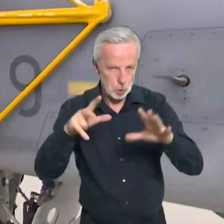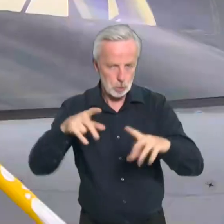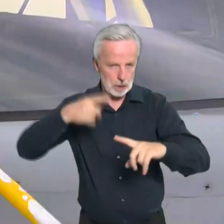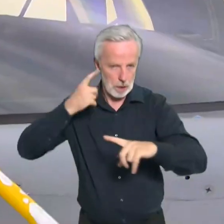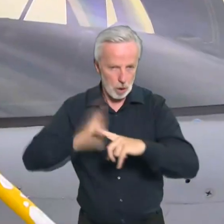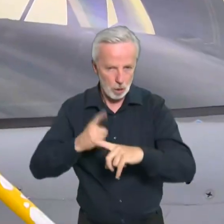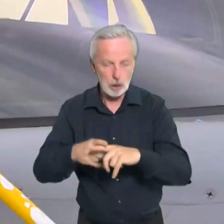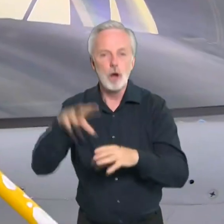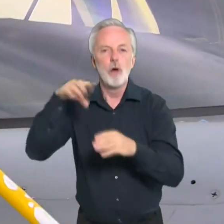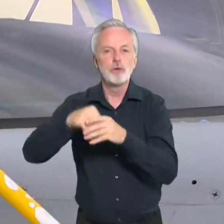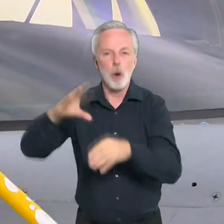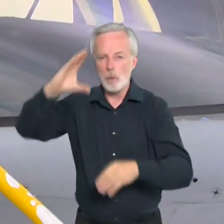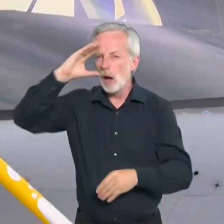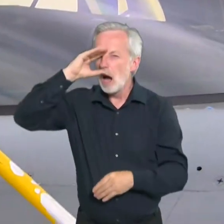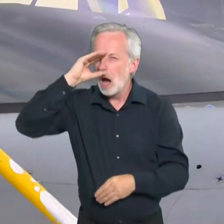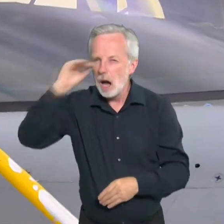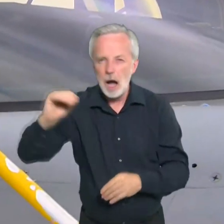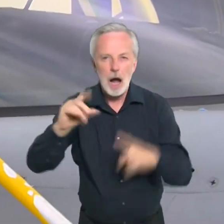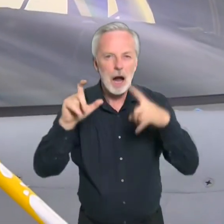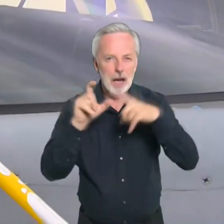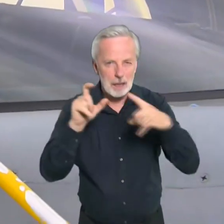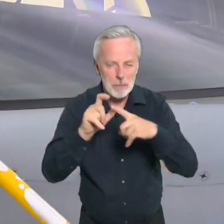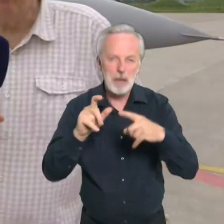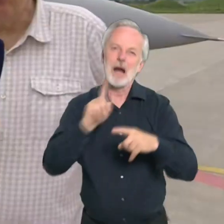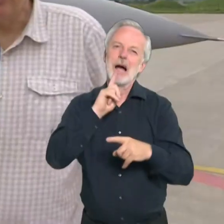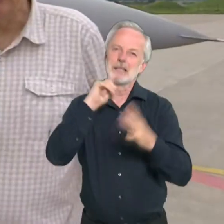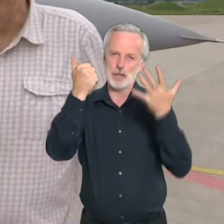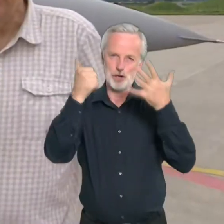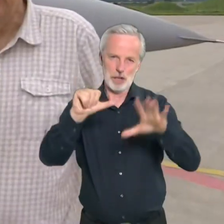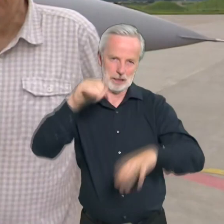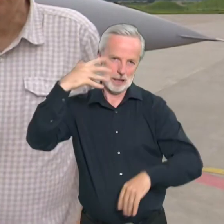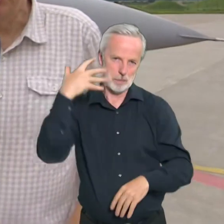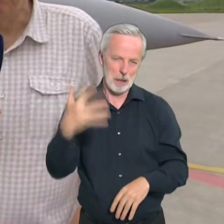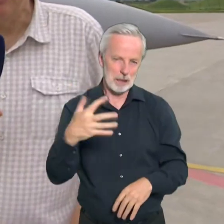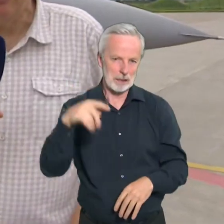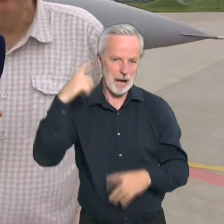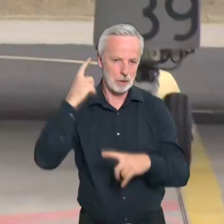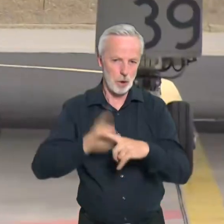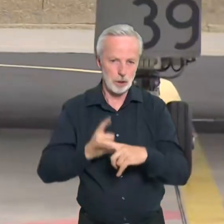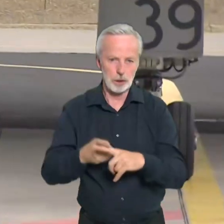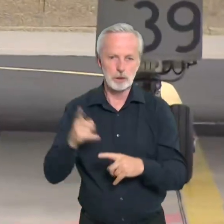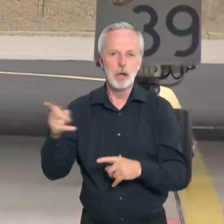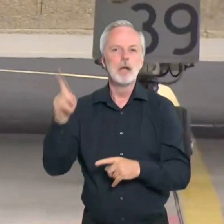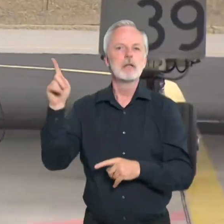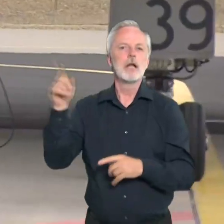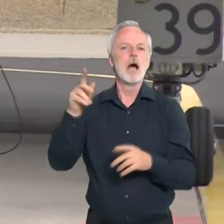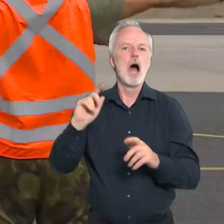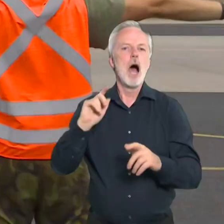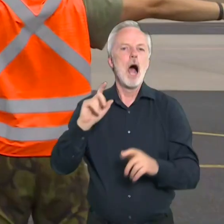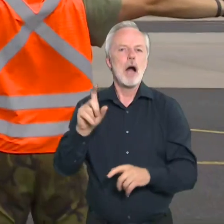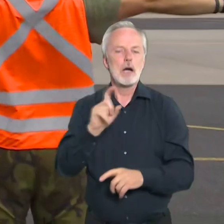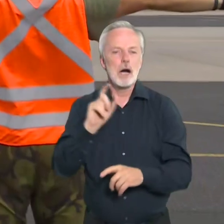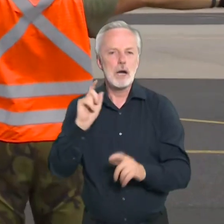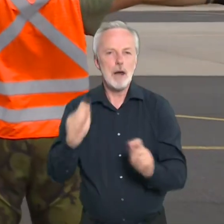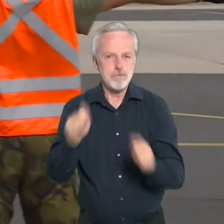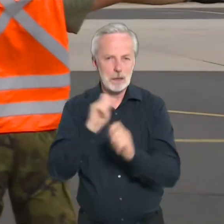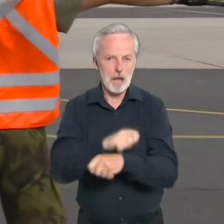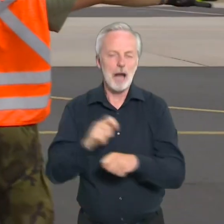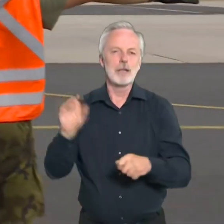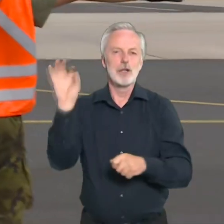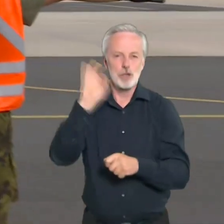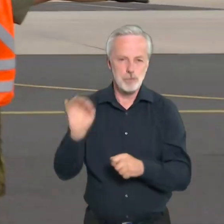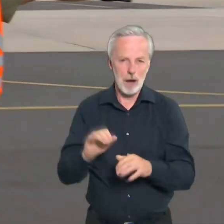nalétal něco kolem 650 letových hodin. Letová ukázka kapitána Ondřeje Španka trvá přibližně 10 minut.